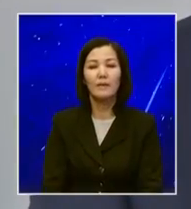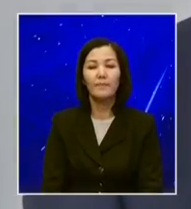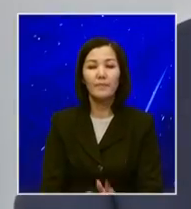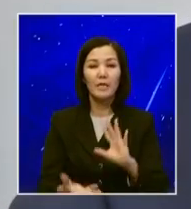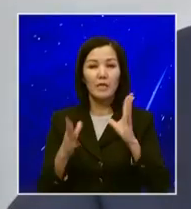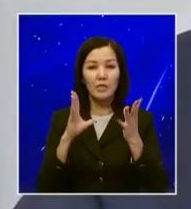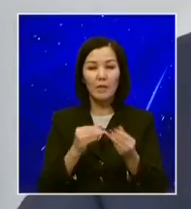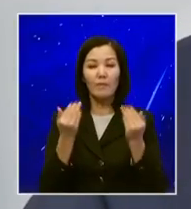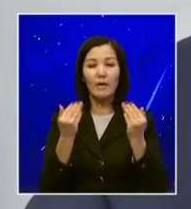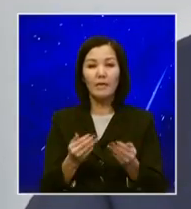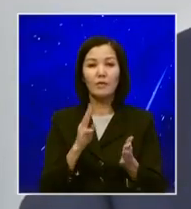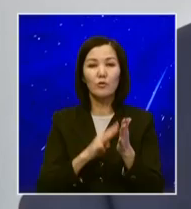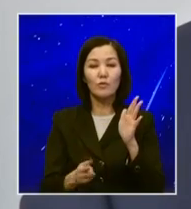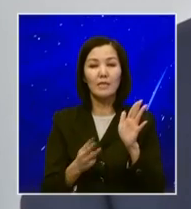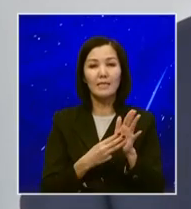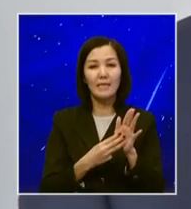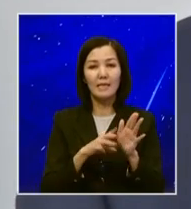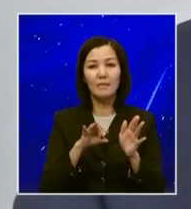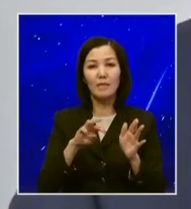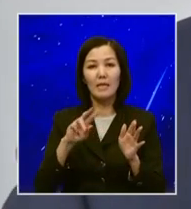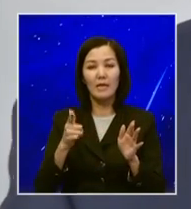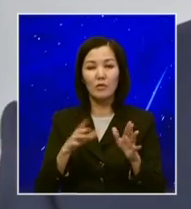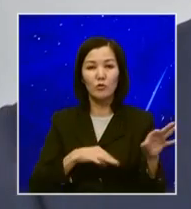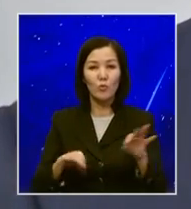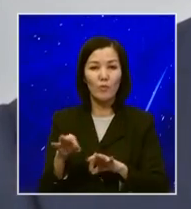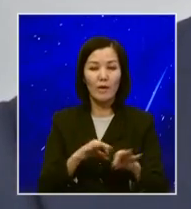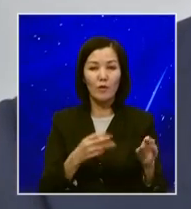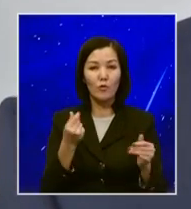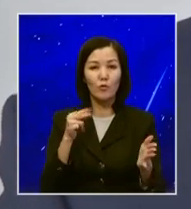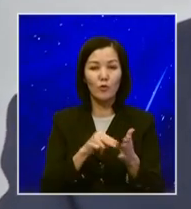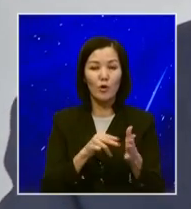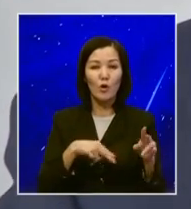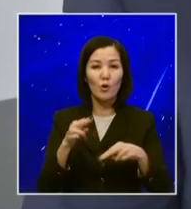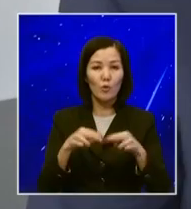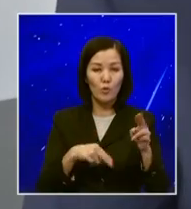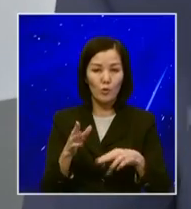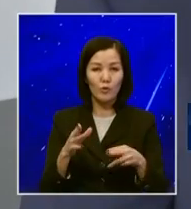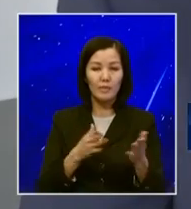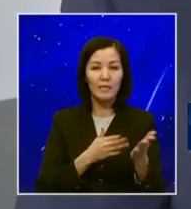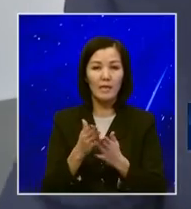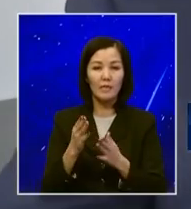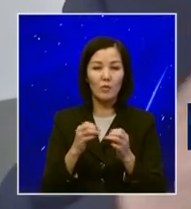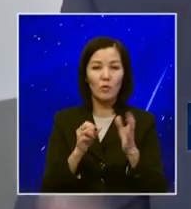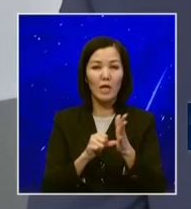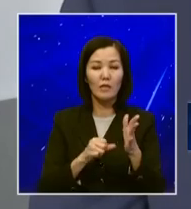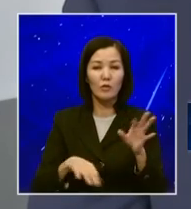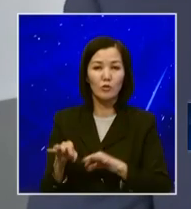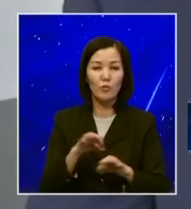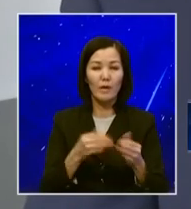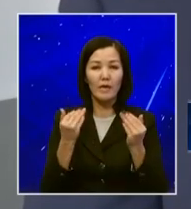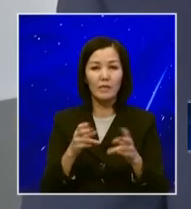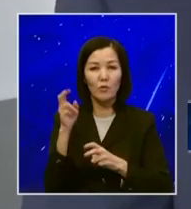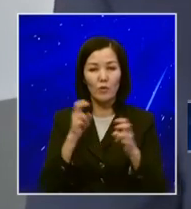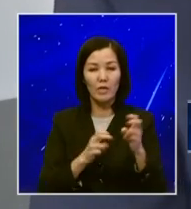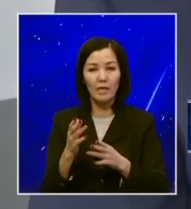Жалпы енді қазір 98 миллиард жобалар бұл құрылыс саласы бар. Сонымен 16 жоба ол қазіргі